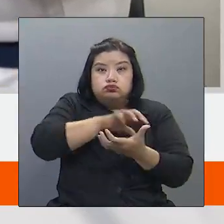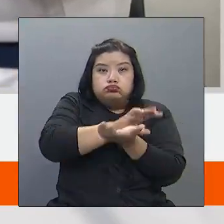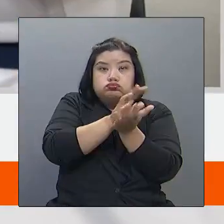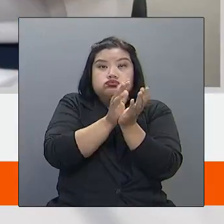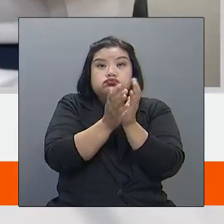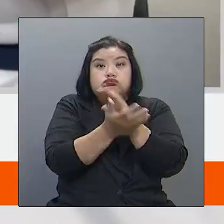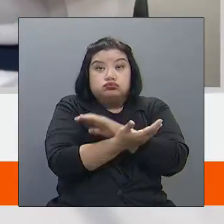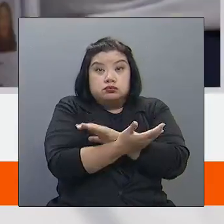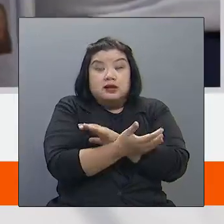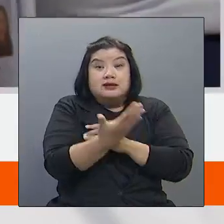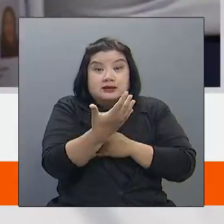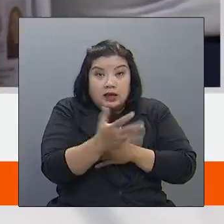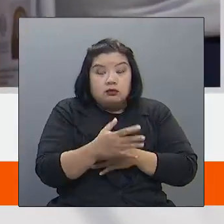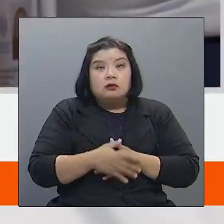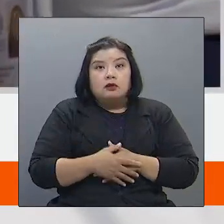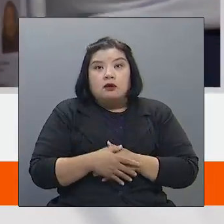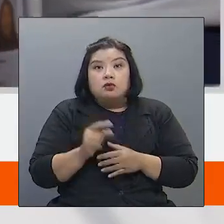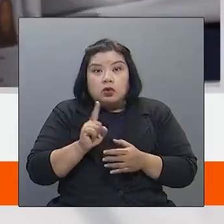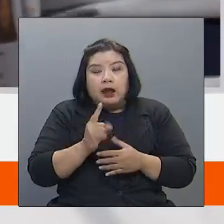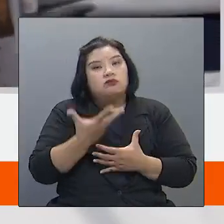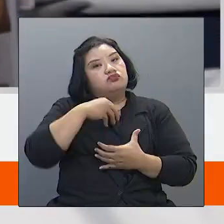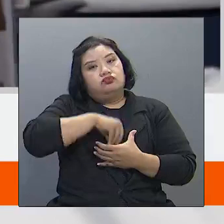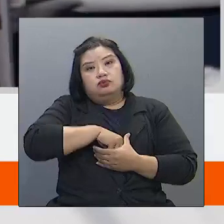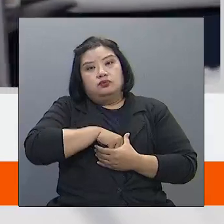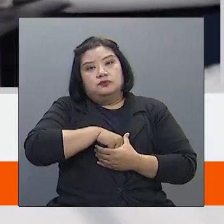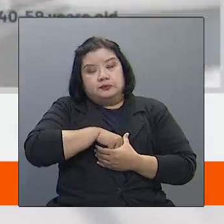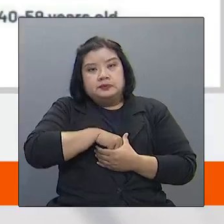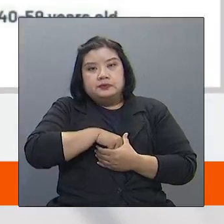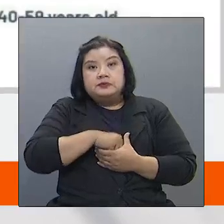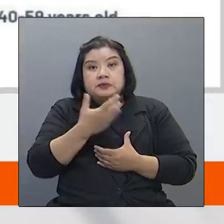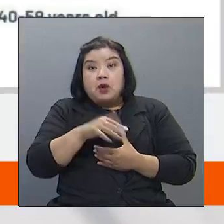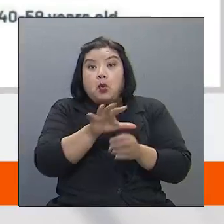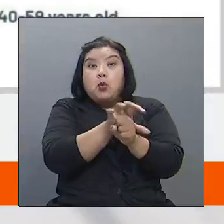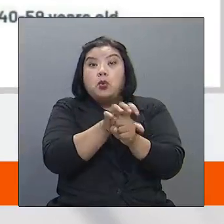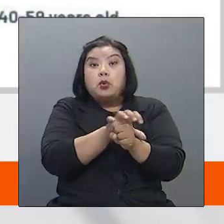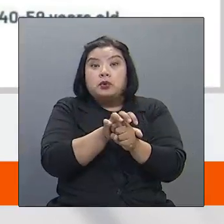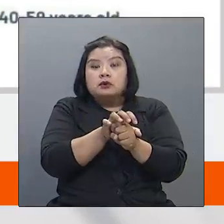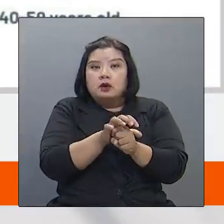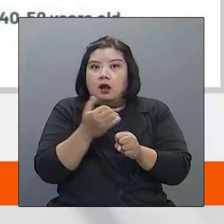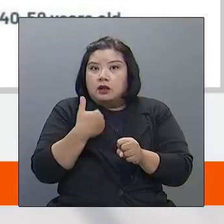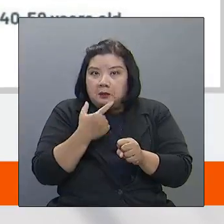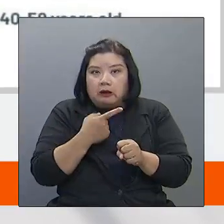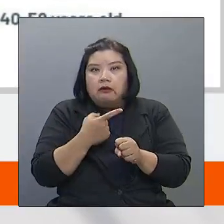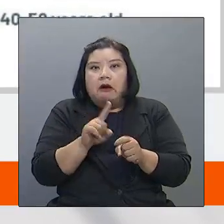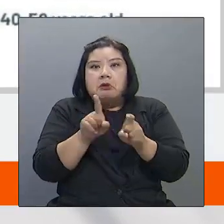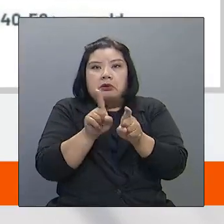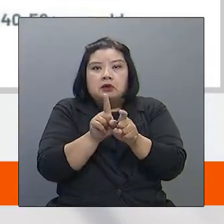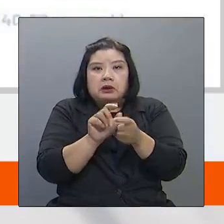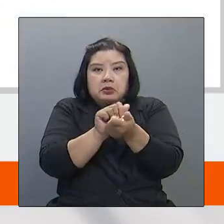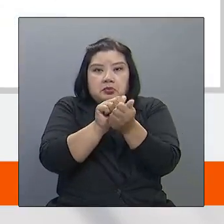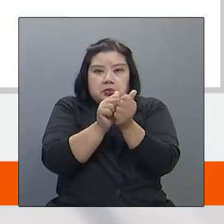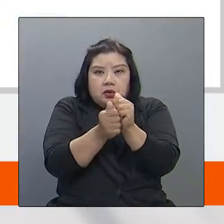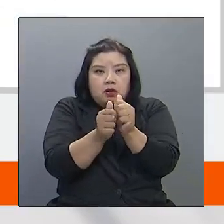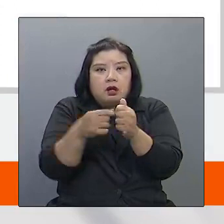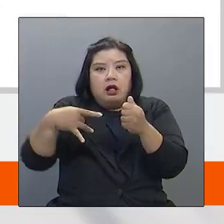แล้วเผอิญ2ตัวเนี้ยมาติดเชื้อในคนคนเดียวกันทำให้มีการแลกเปลี่ยนสารพันธุกรรมกันระหว่าง2สายพันธุ์เนี่